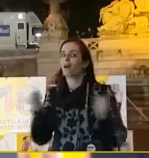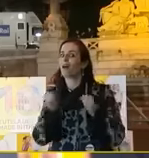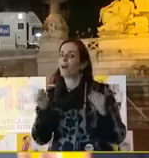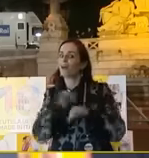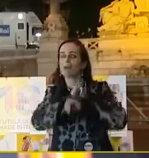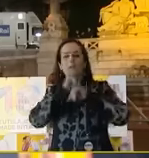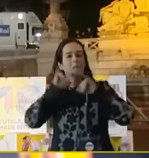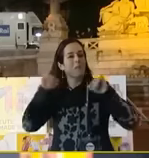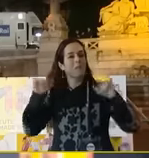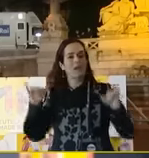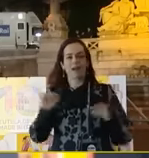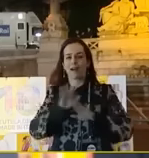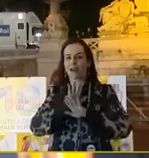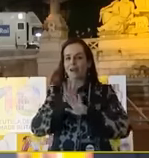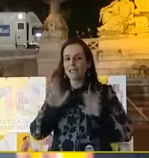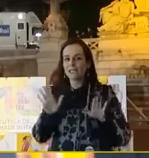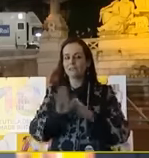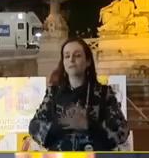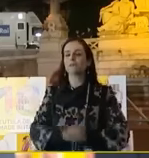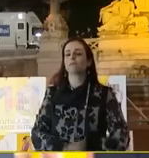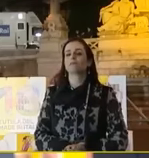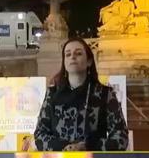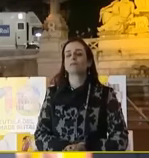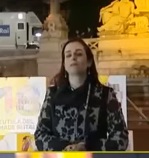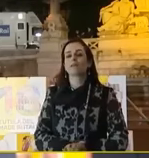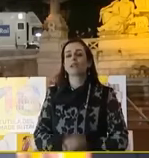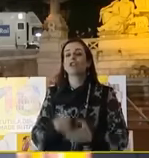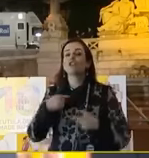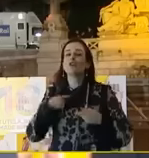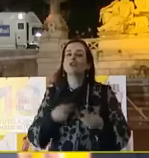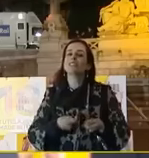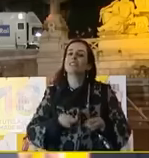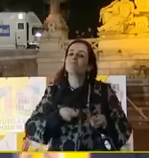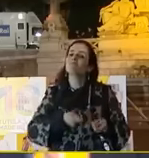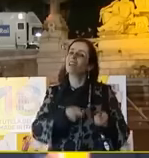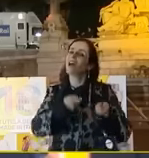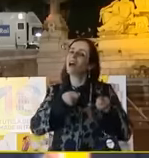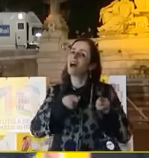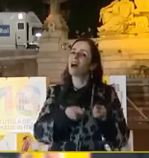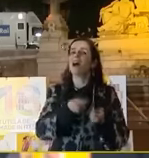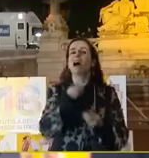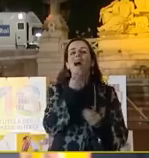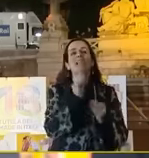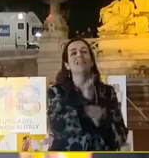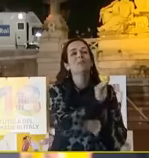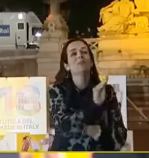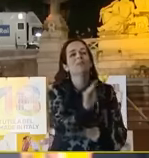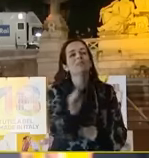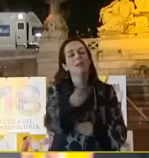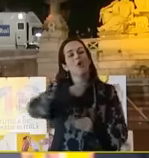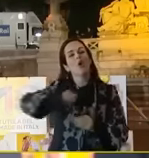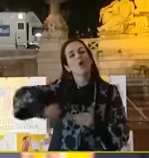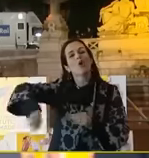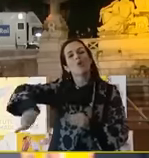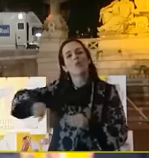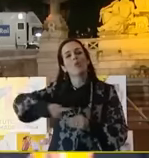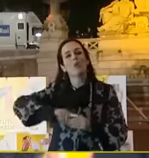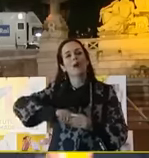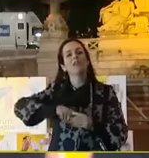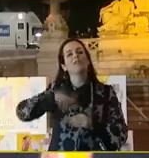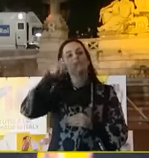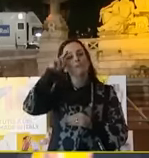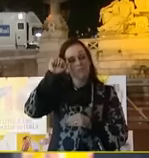noi fondamentalmente. Li teniamo in vita noi quando ci disinteressiamo alla politica, quando abbassiamo la